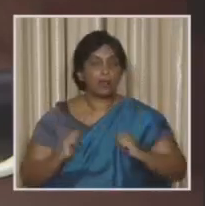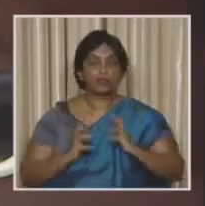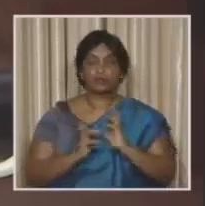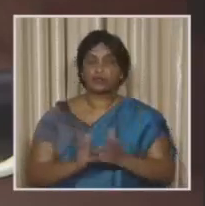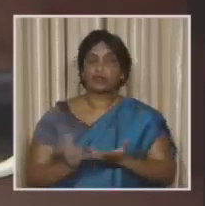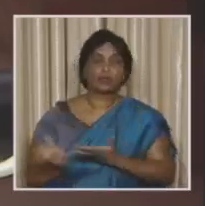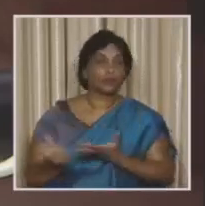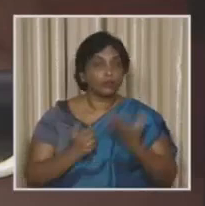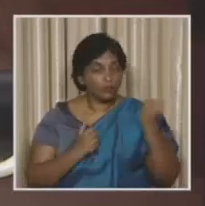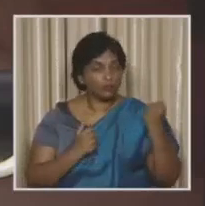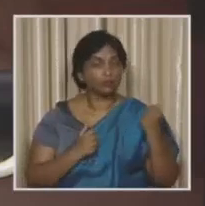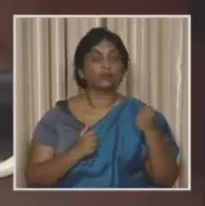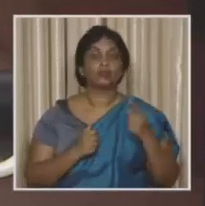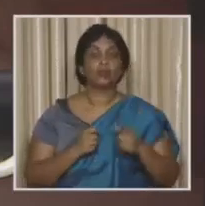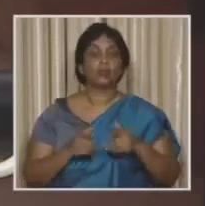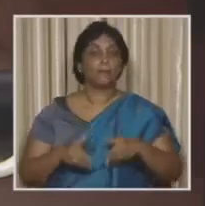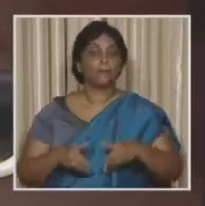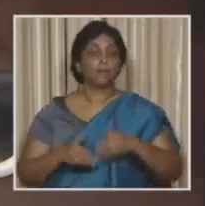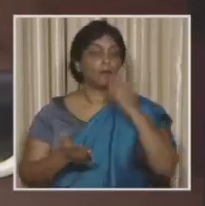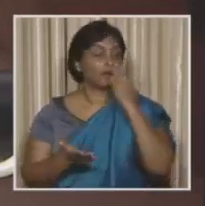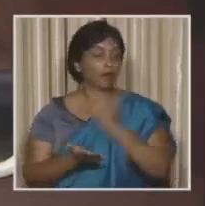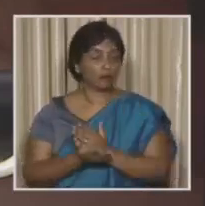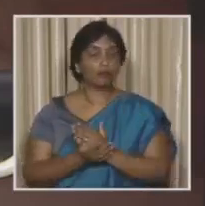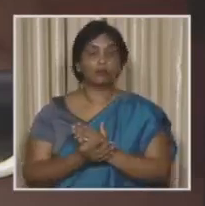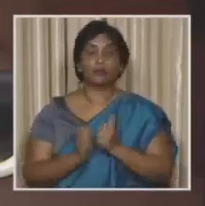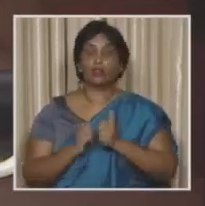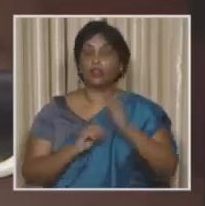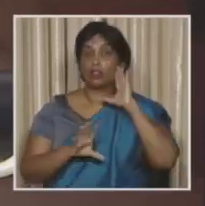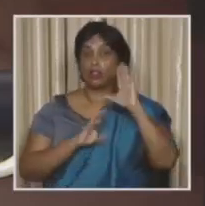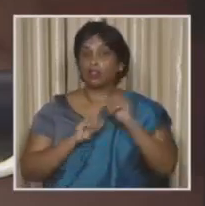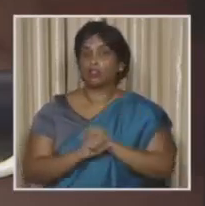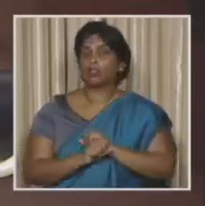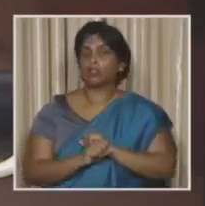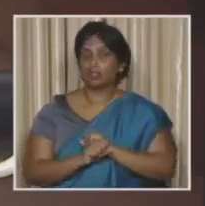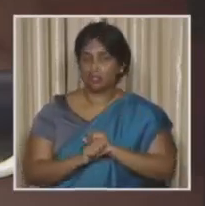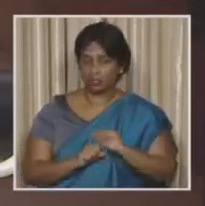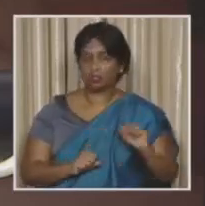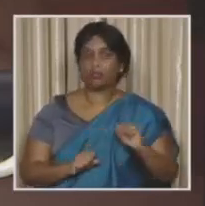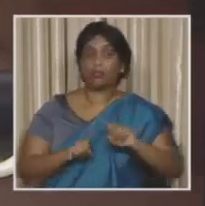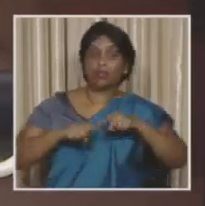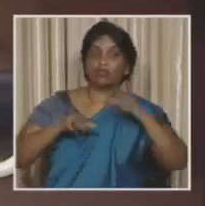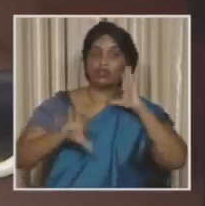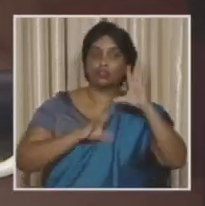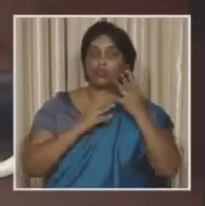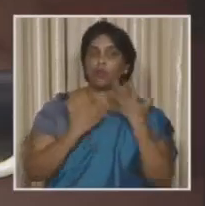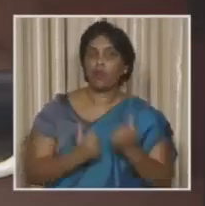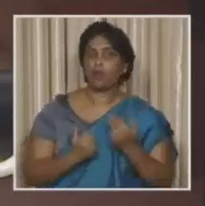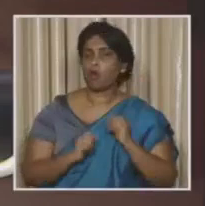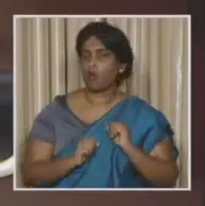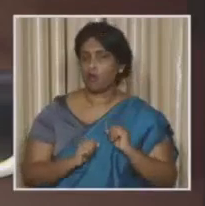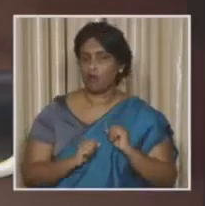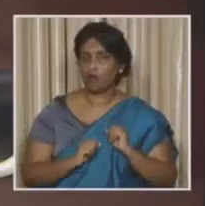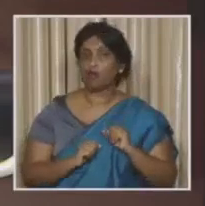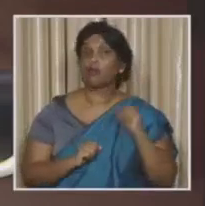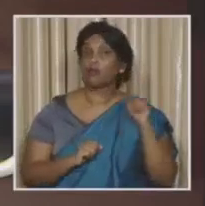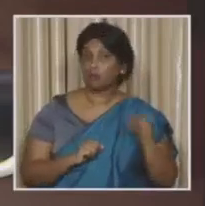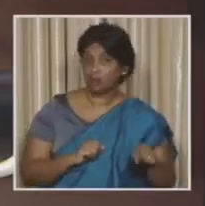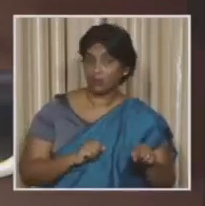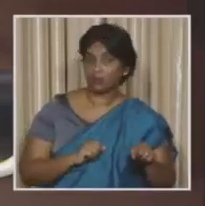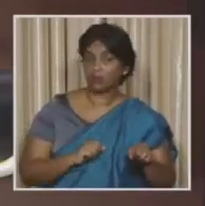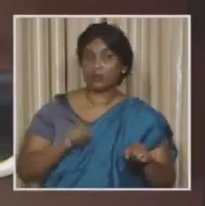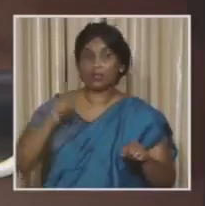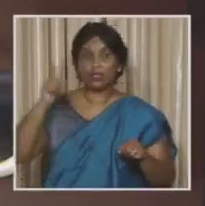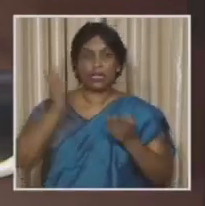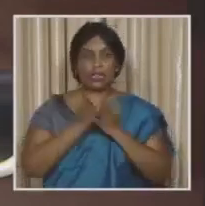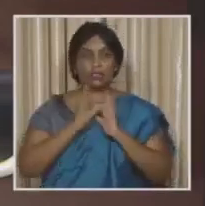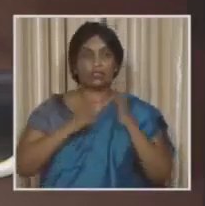පිළිබඳව පාර වලක්වා ගැනීමට සමත් වෙන තොරතුරු නැතුව අනිත් තොරතුරු ආවේ කොහොමද? මෙහෙන් එහෙ